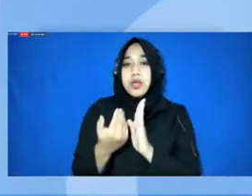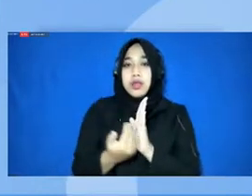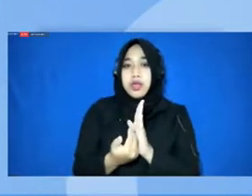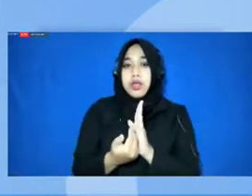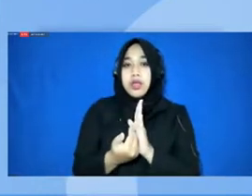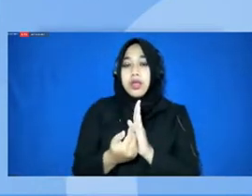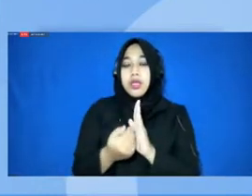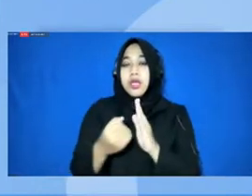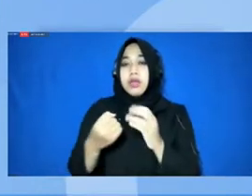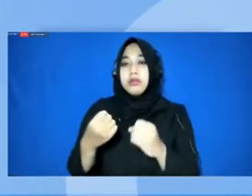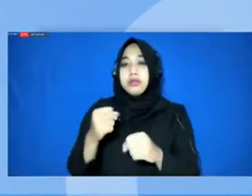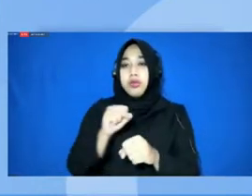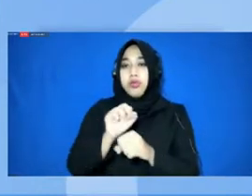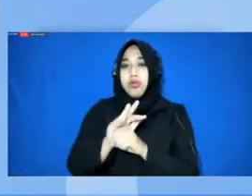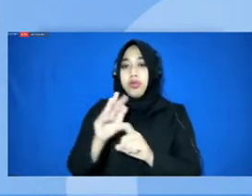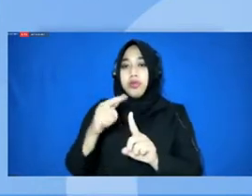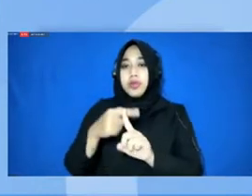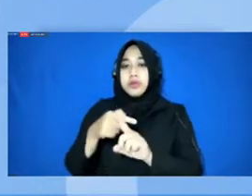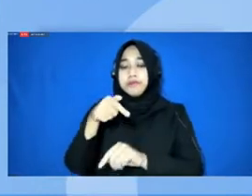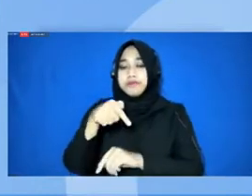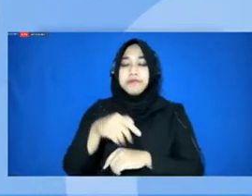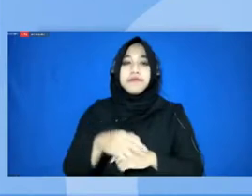di Kelurahan Antapani Kidul.